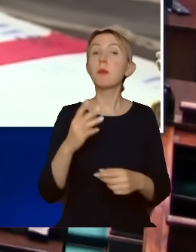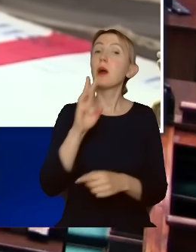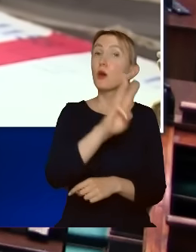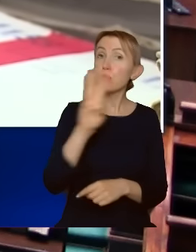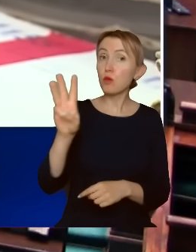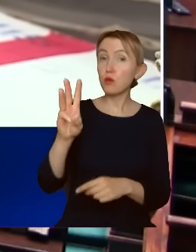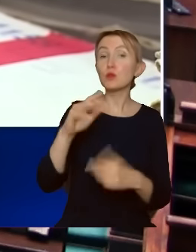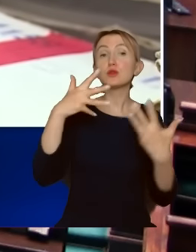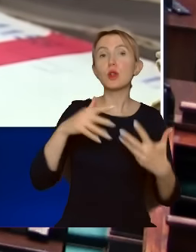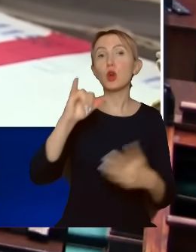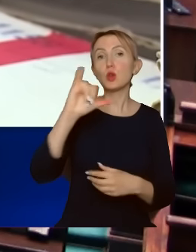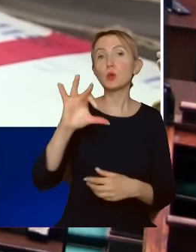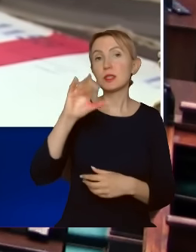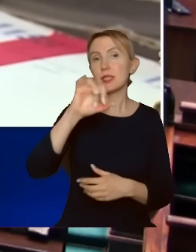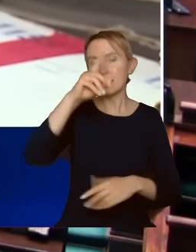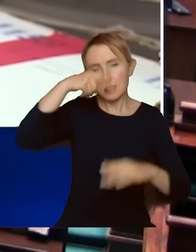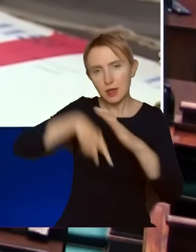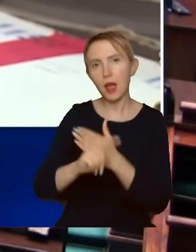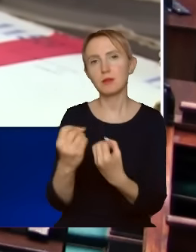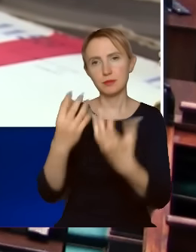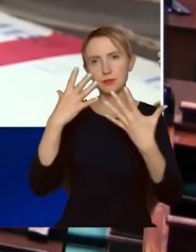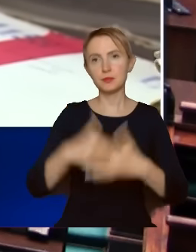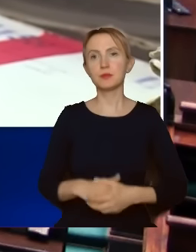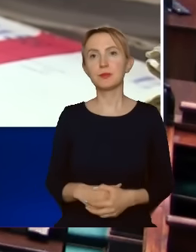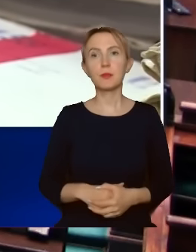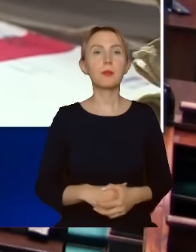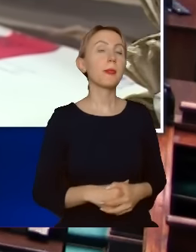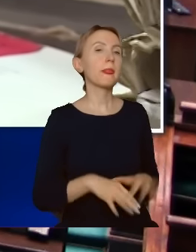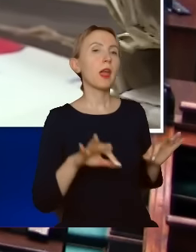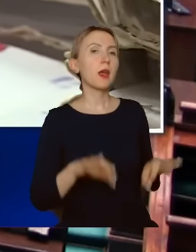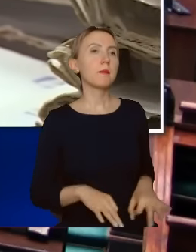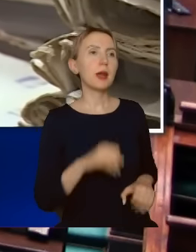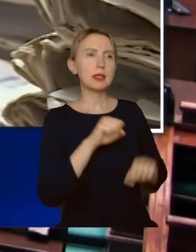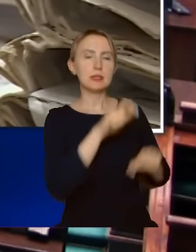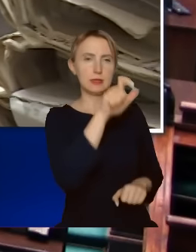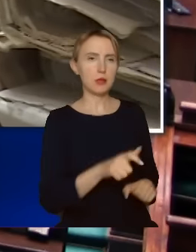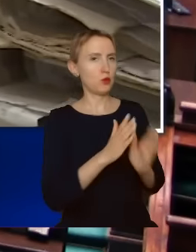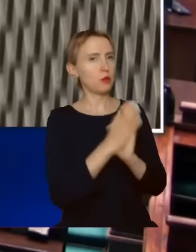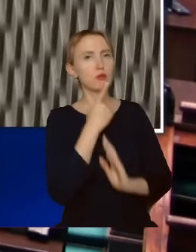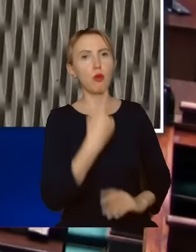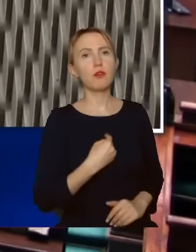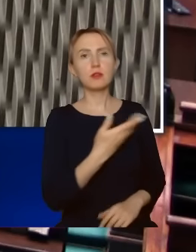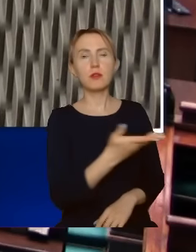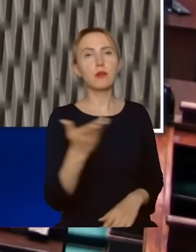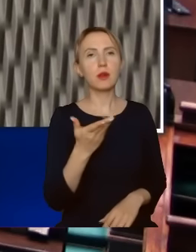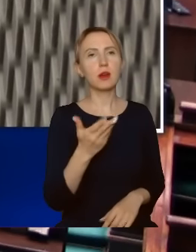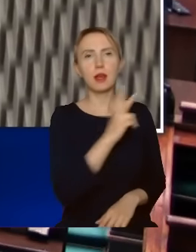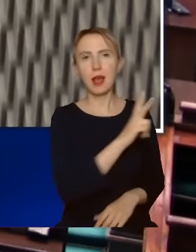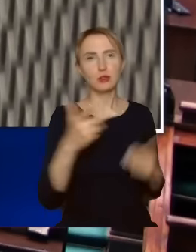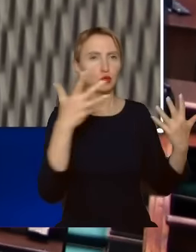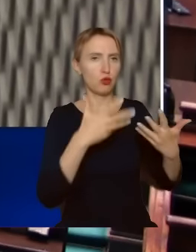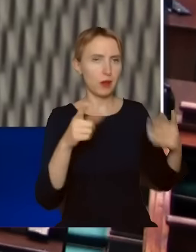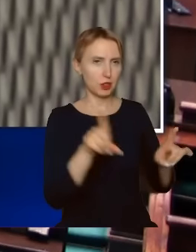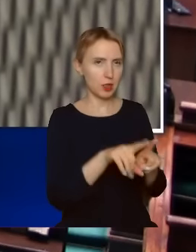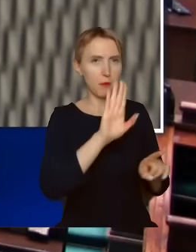stowarzyszenia jja tam będzie panie sędzio Proszę powiedzieć bo państwo jak każdy Stowarzyszenie Oczywiście